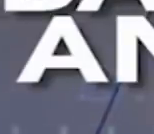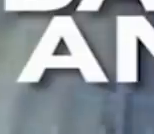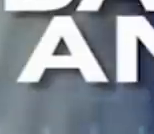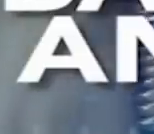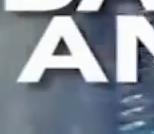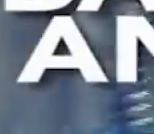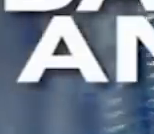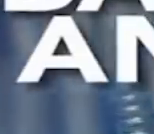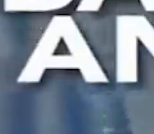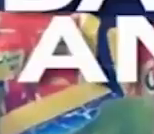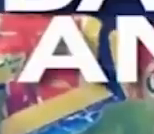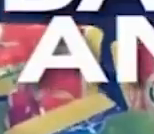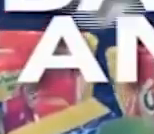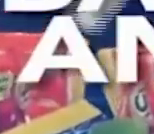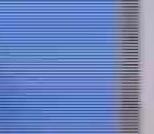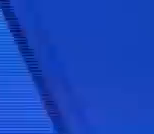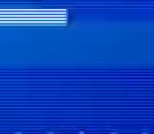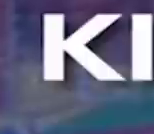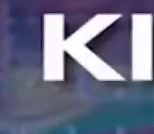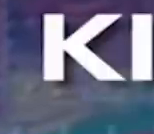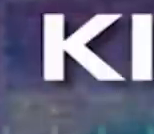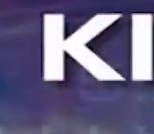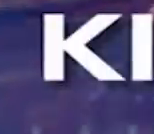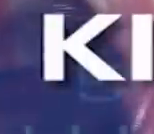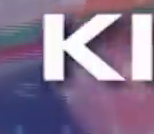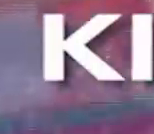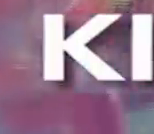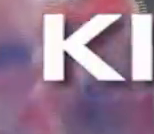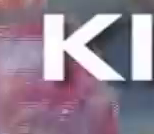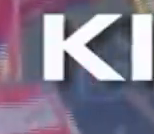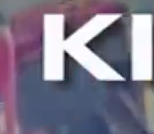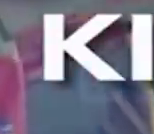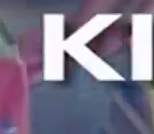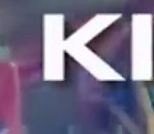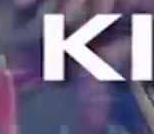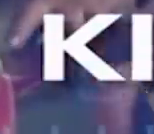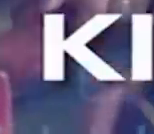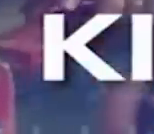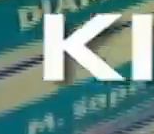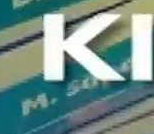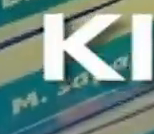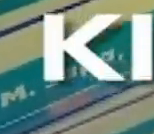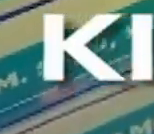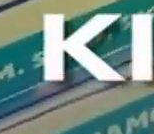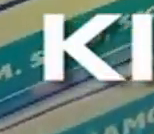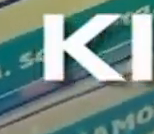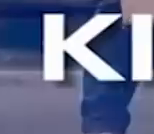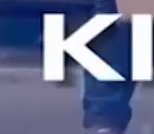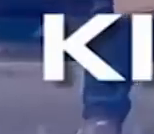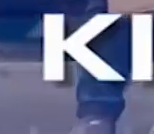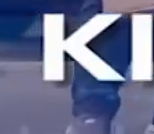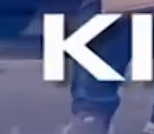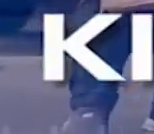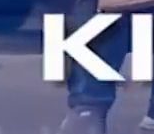pamilihan? DTI, umapila si mga manufacturer. Mga paputok na may problema sa lisensya o PS mark, kinumpiska sa ilang